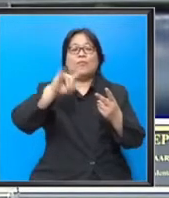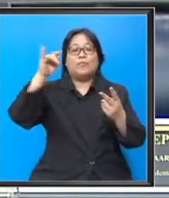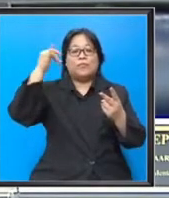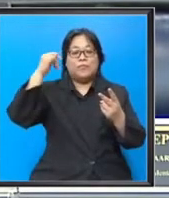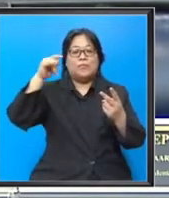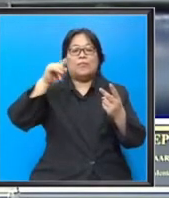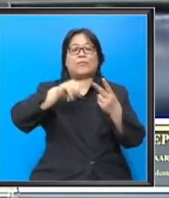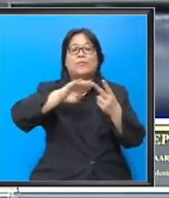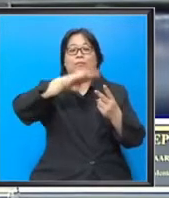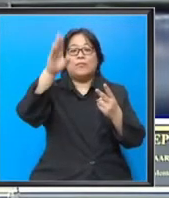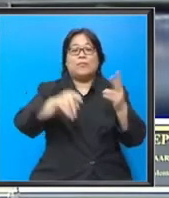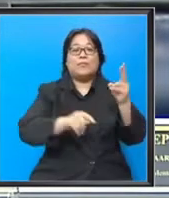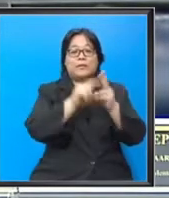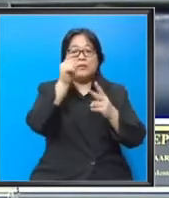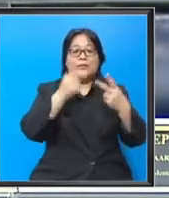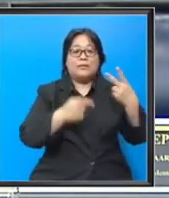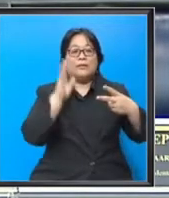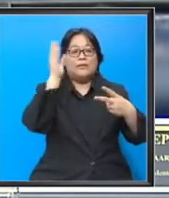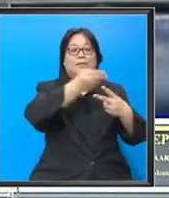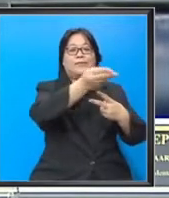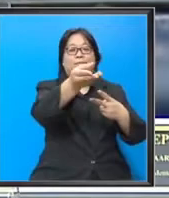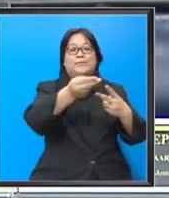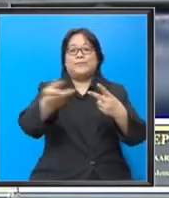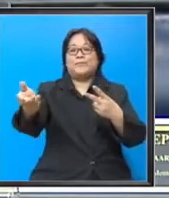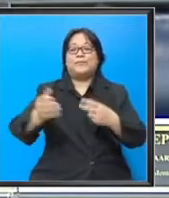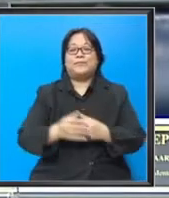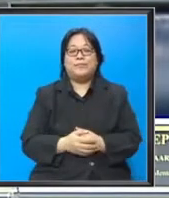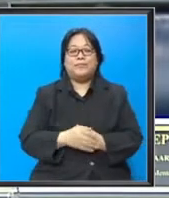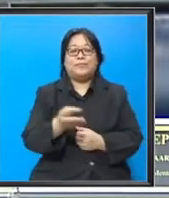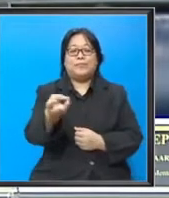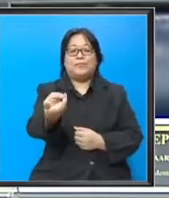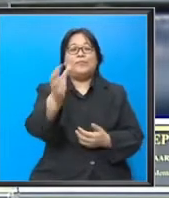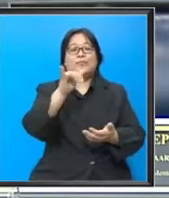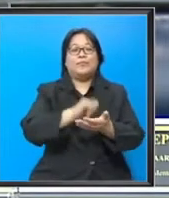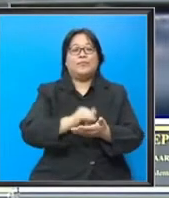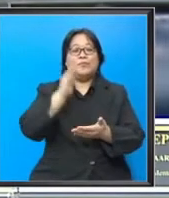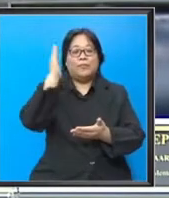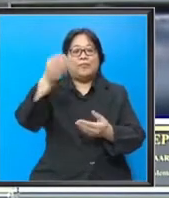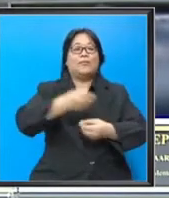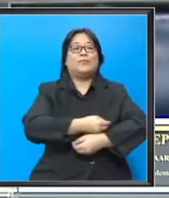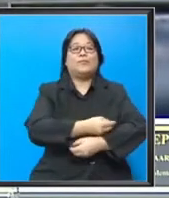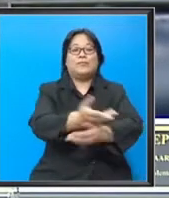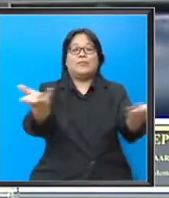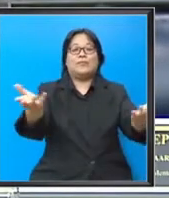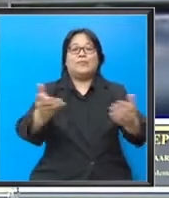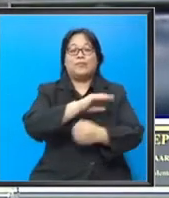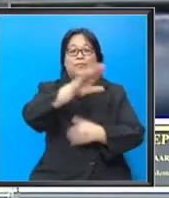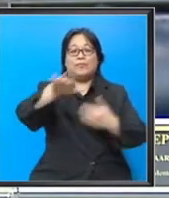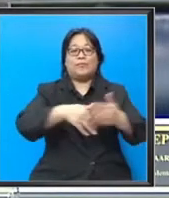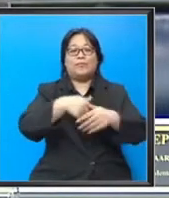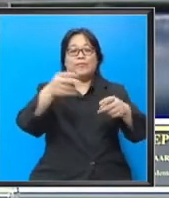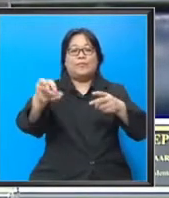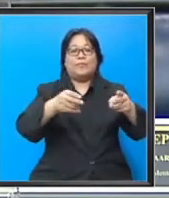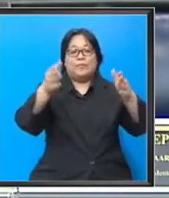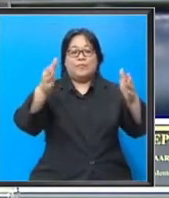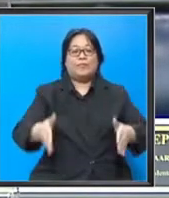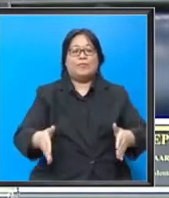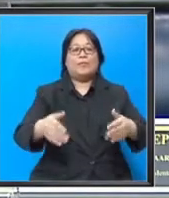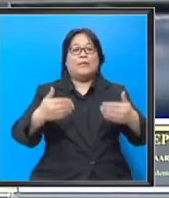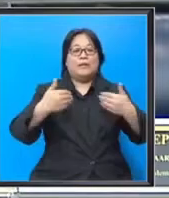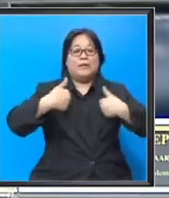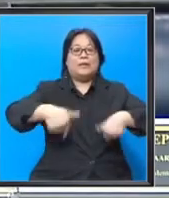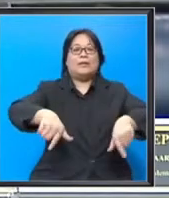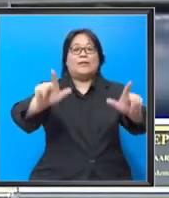pengembangan aku waktu di Bukittinggi bentuk benih tersebut seterusnya akan diedarkan kepada peternak peternak yang